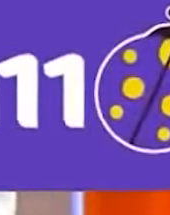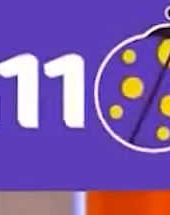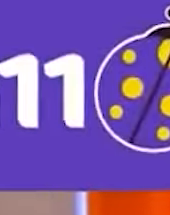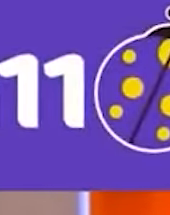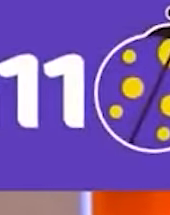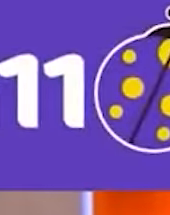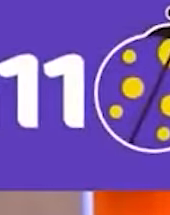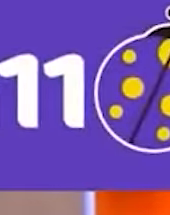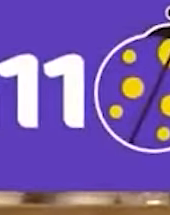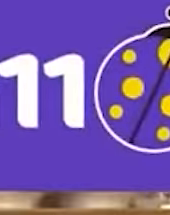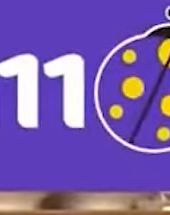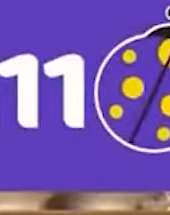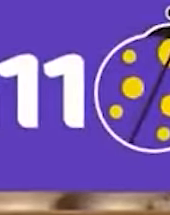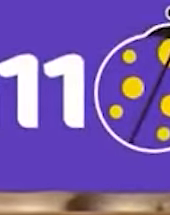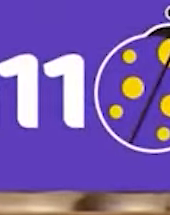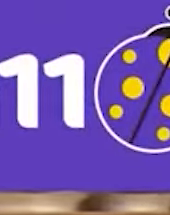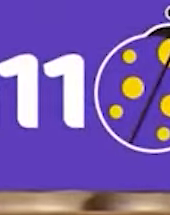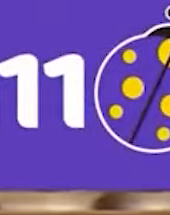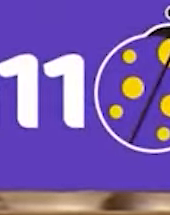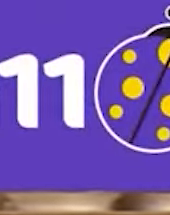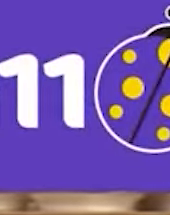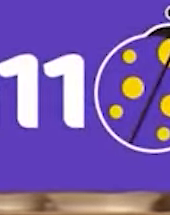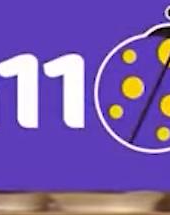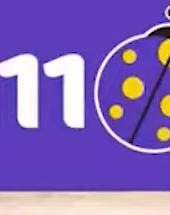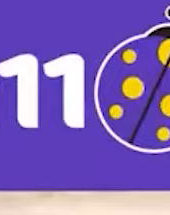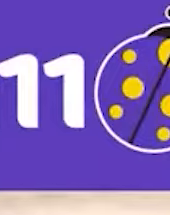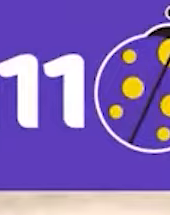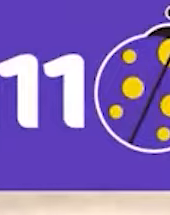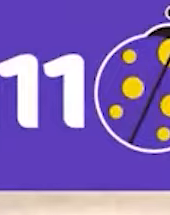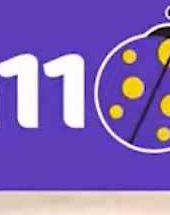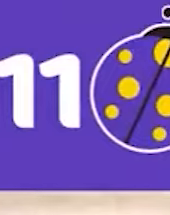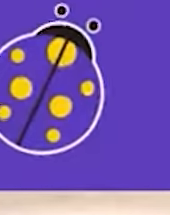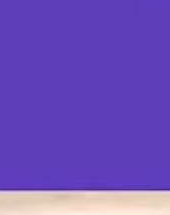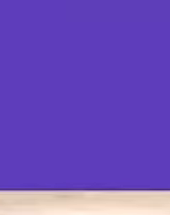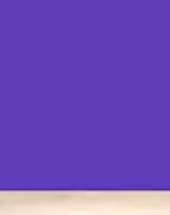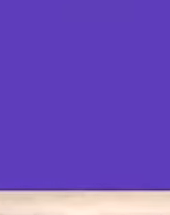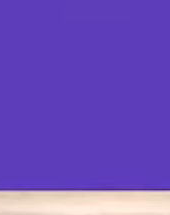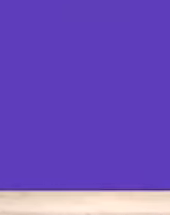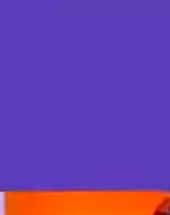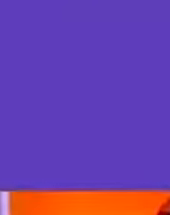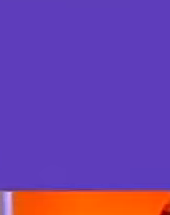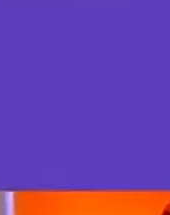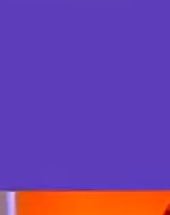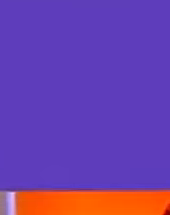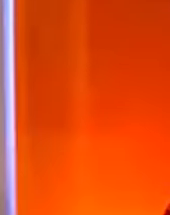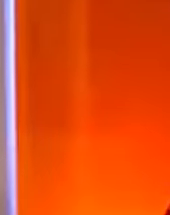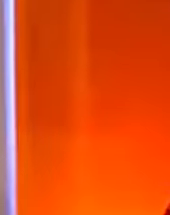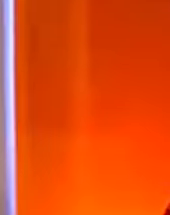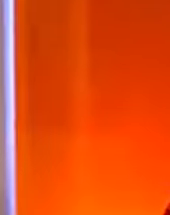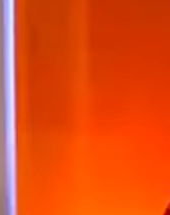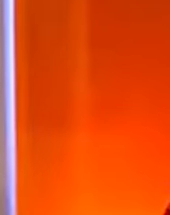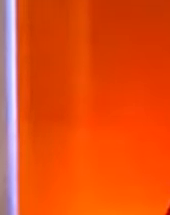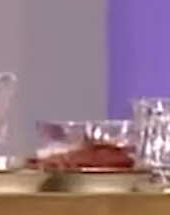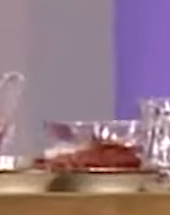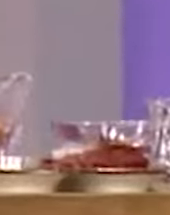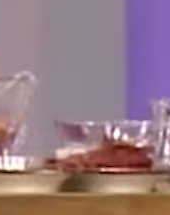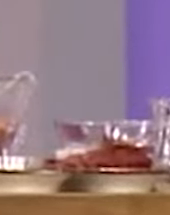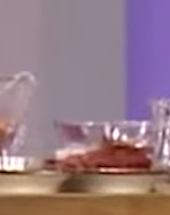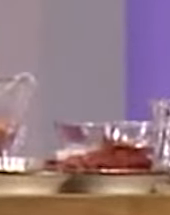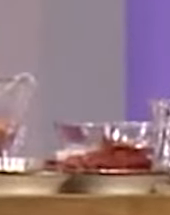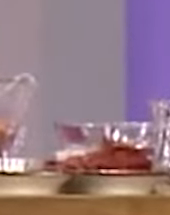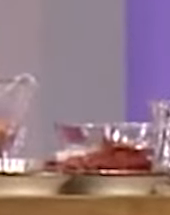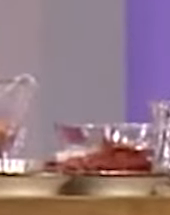cebime koyuyorum. Ama üzülmesin sonra. Bilmiyorum. Üzülür mü, sevinir mi bilmiyorum ama. Yayından önce mi söyleseydin? Şimdi